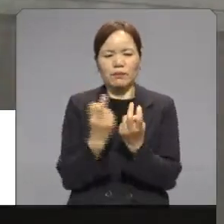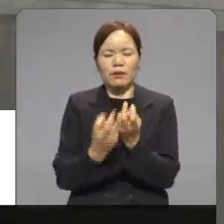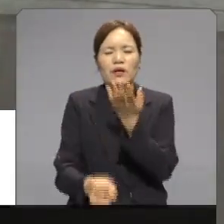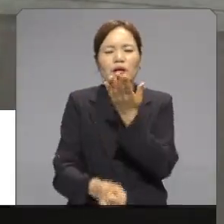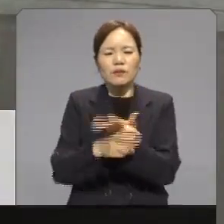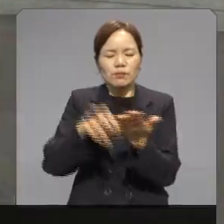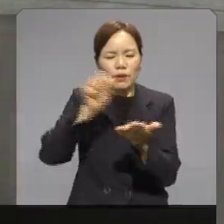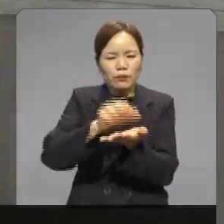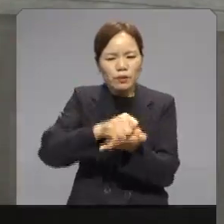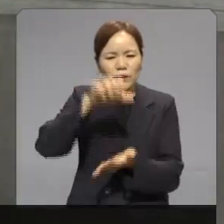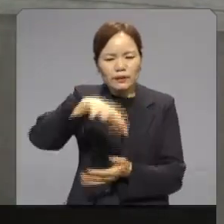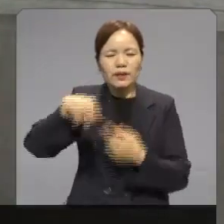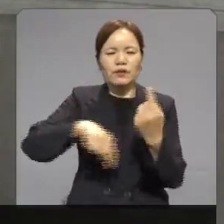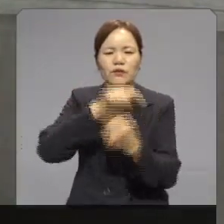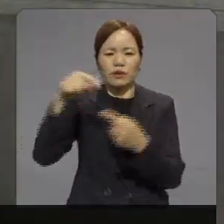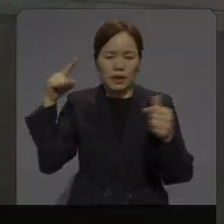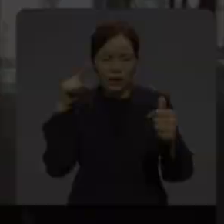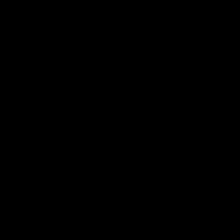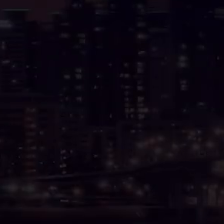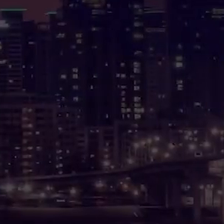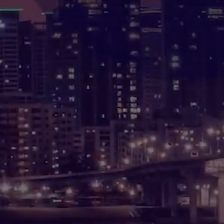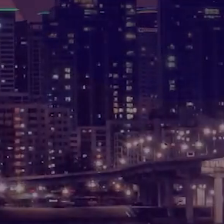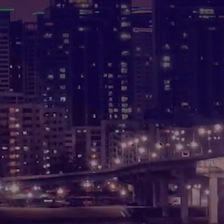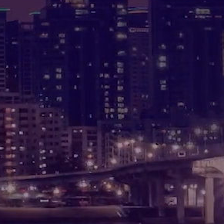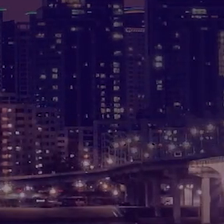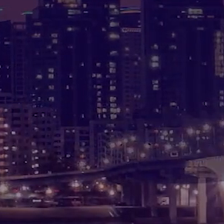도박장을 운영한 혐의를 받습니다